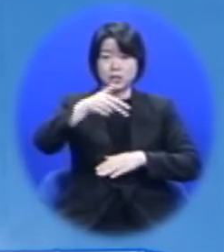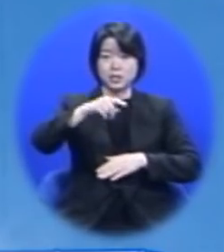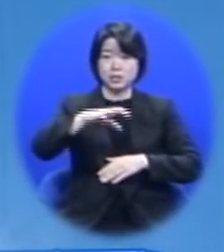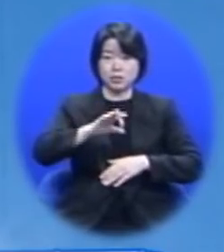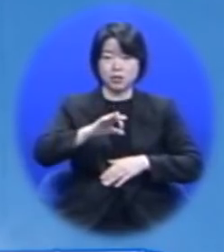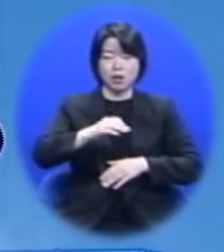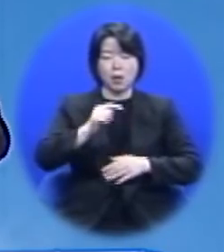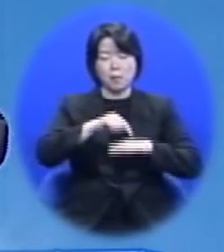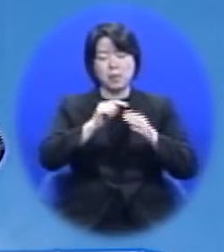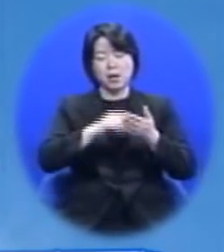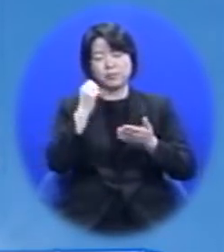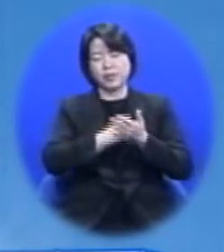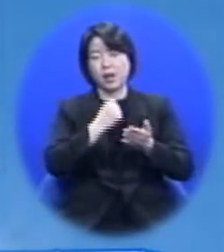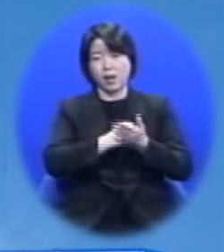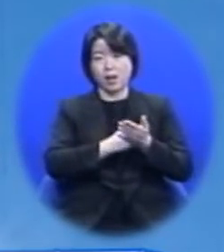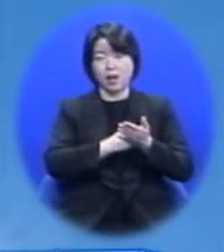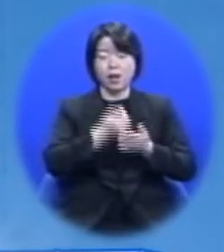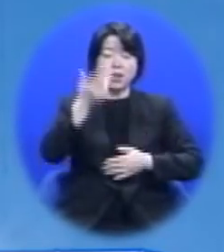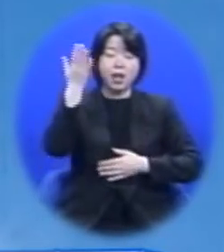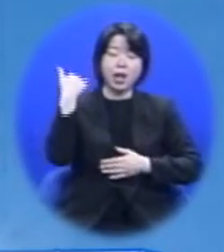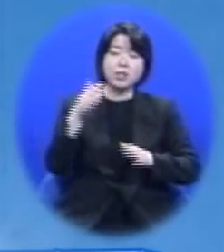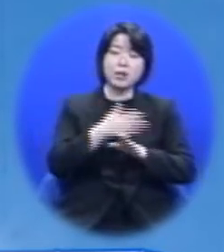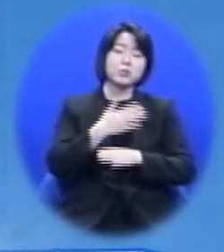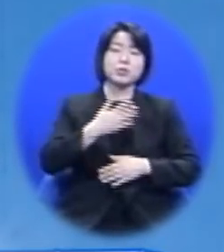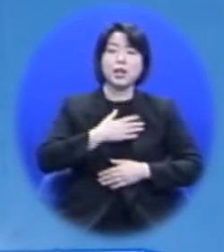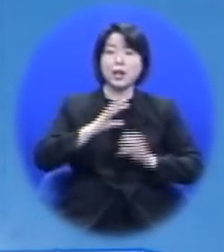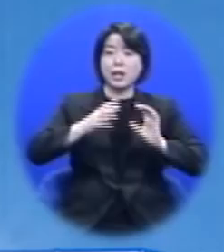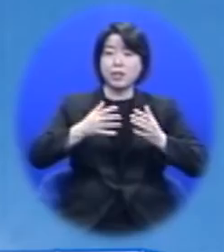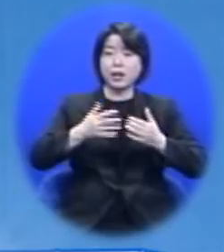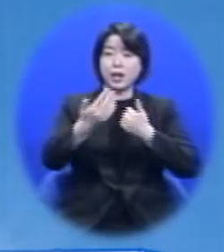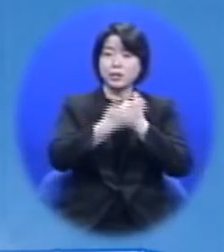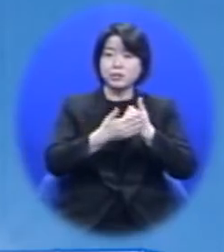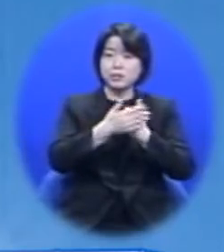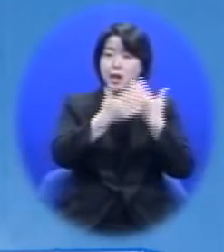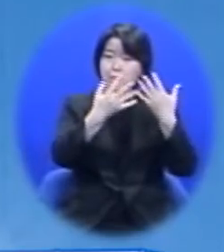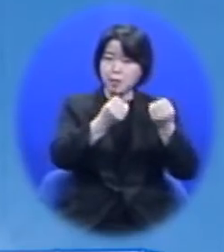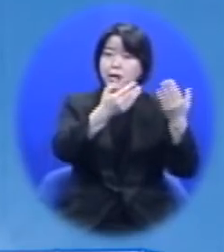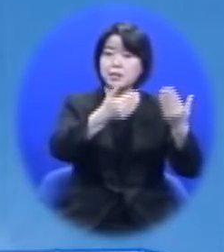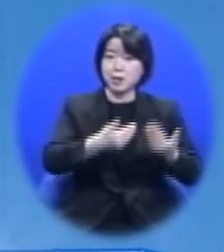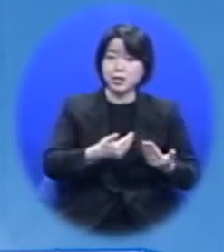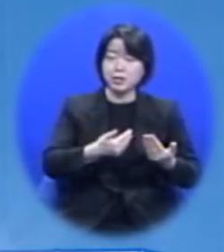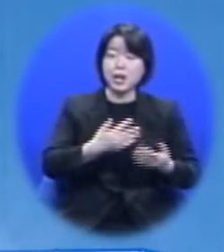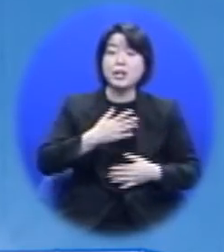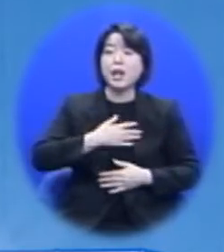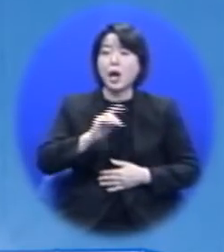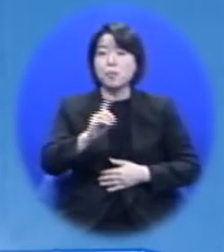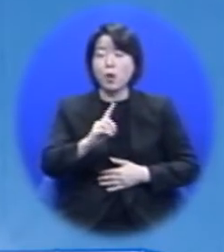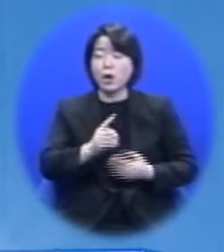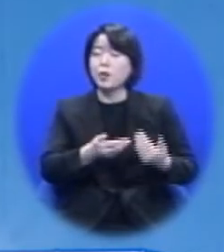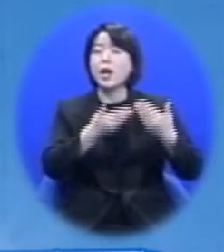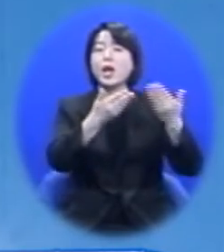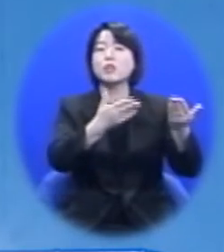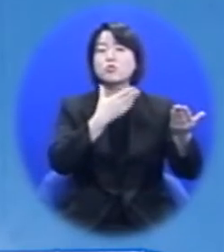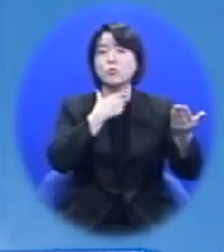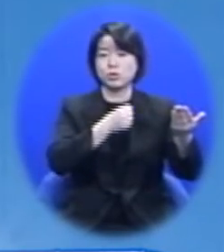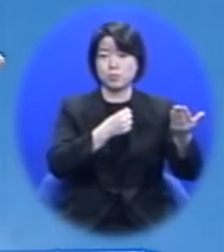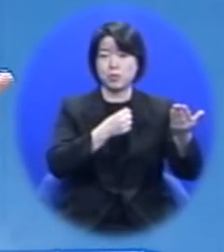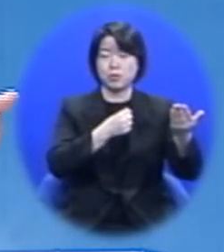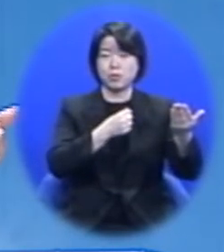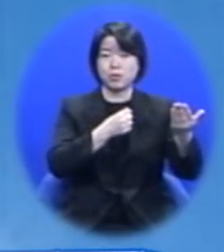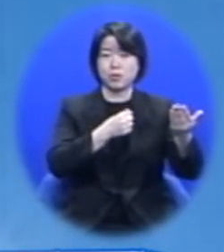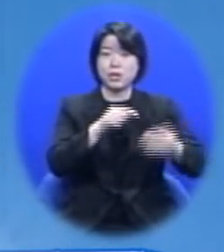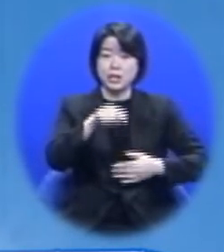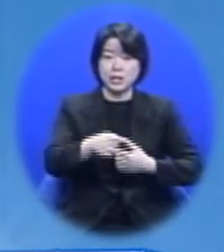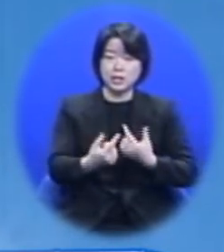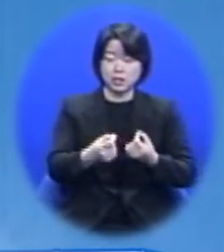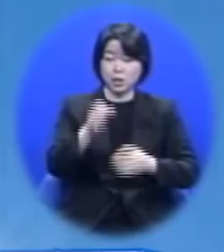하시면서 내가 그동안에 국가의 은혜를 너무나 많이 받았는데 내가 뭔가라도 해야지. 아니 내가